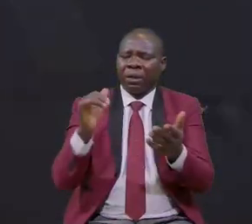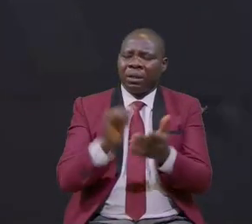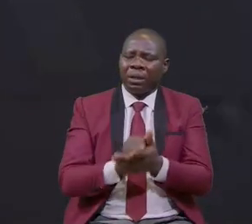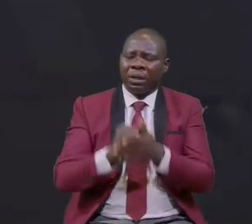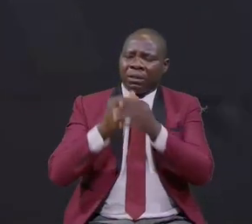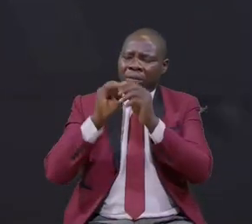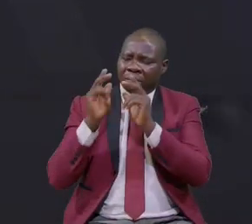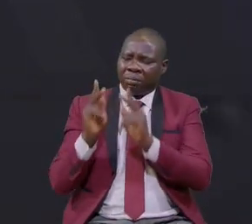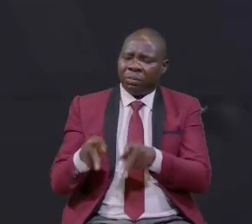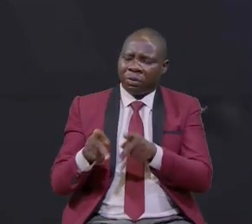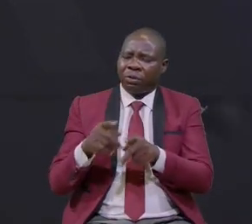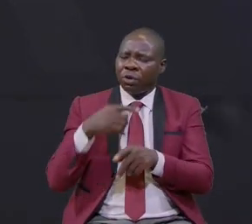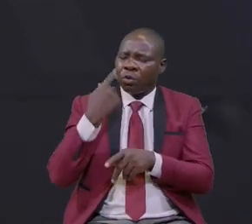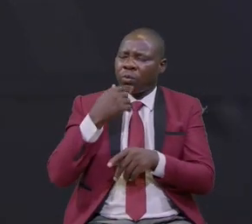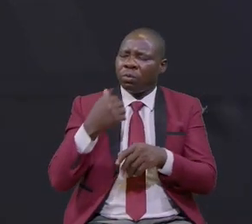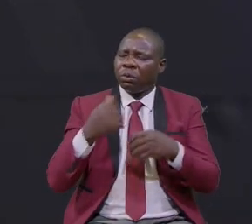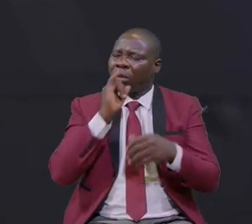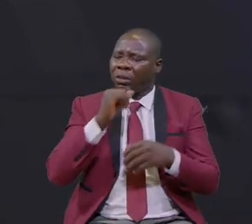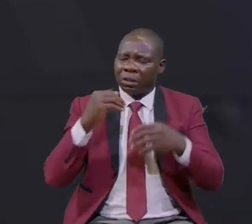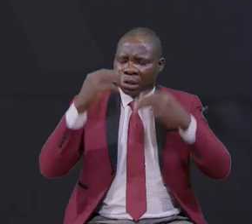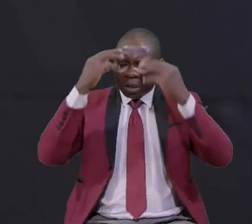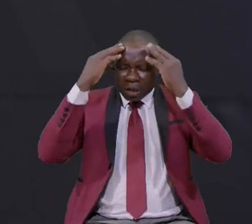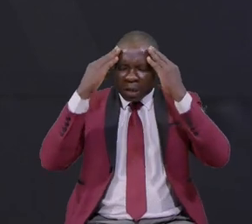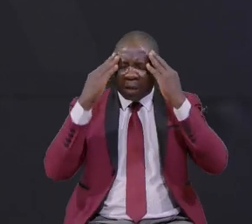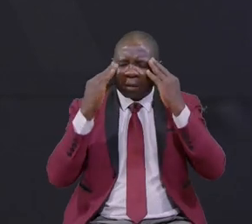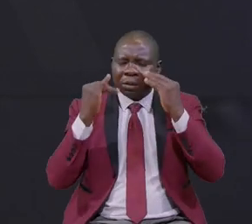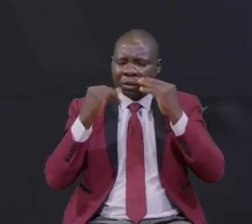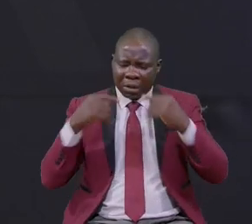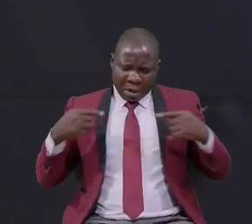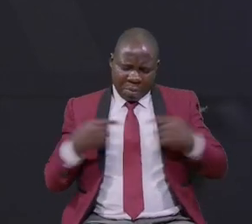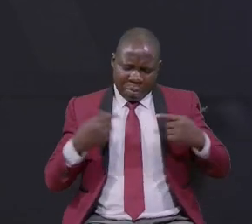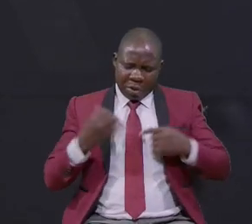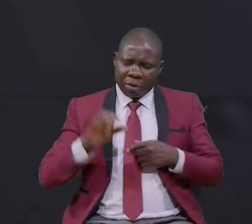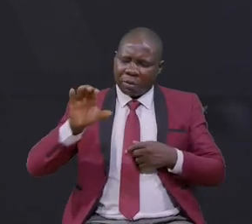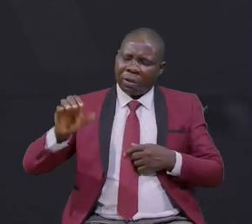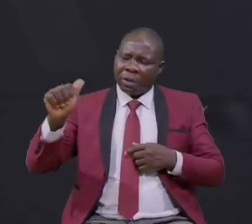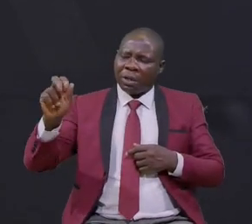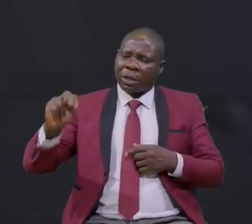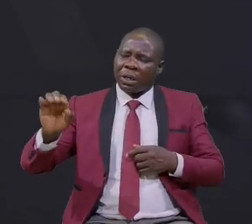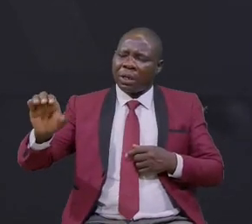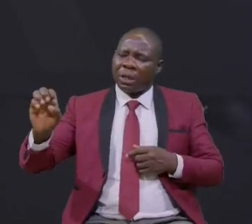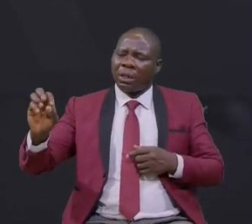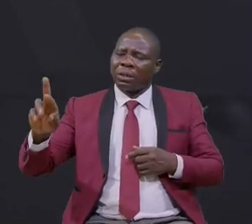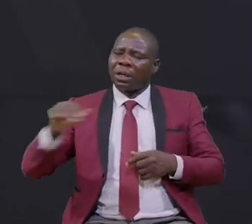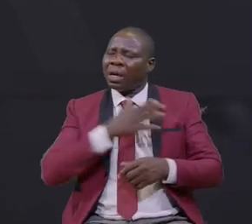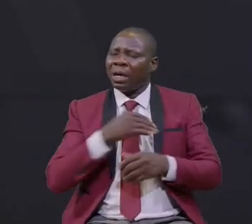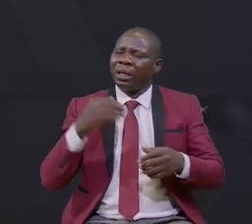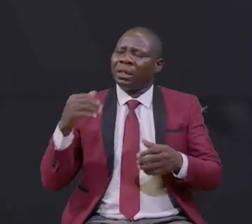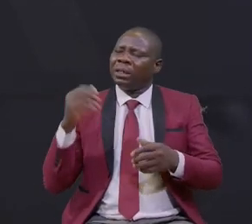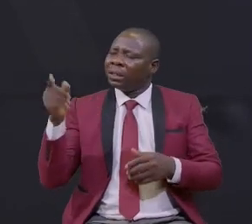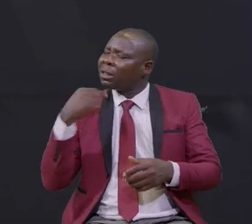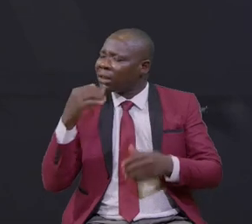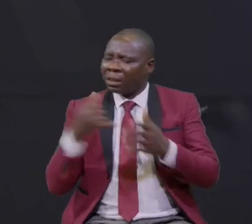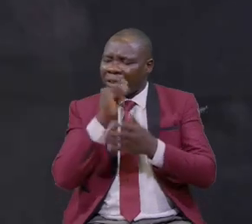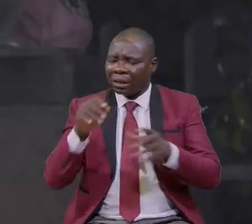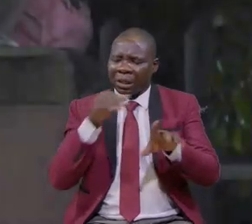Cette personne qui ressent les douleurs du cancer et il dit c'est à